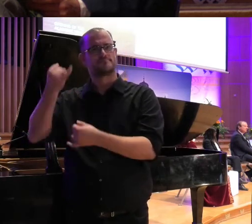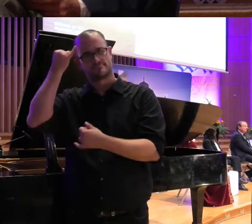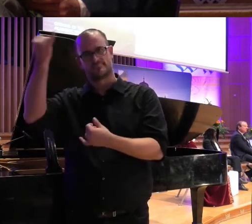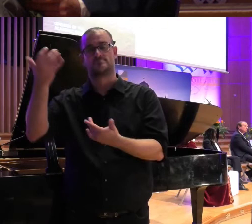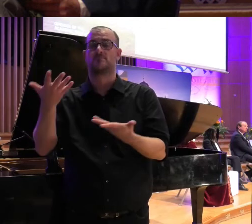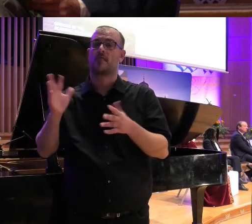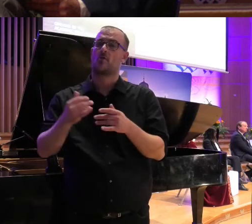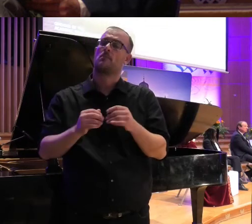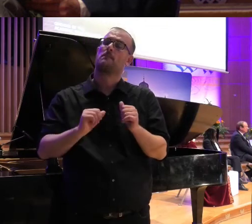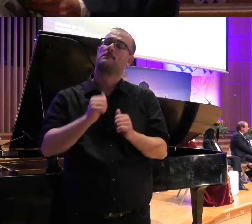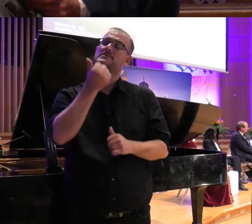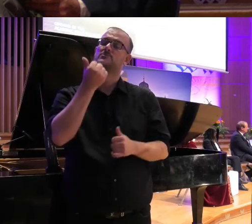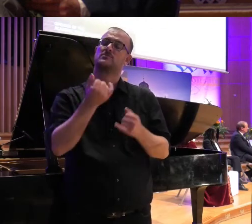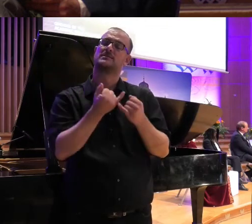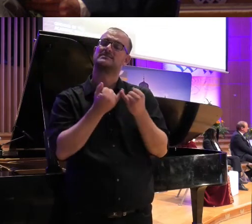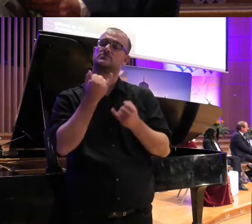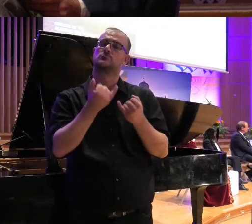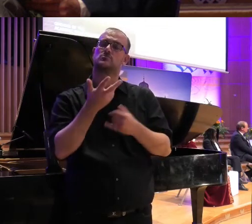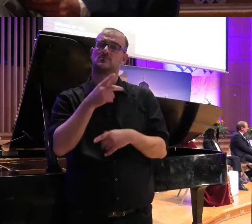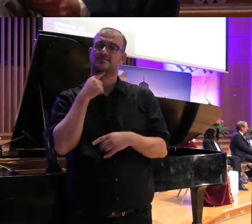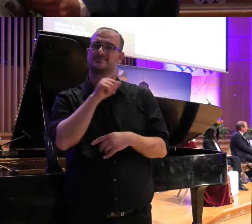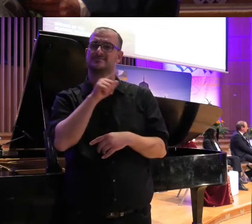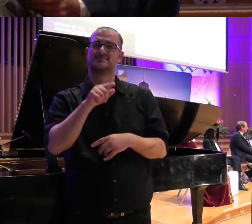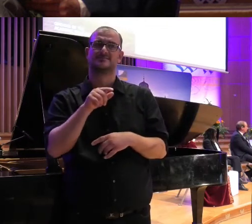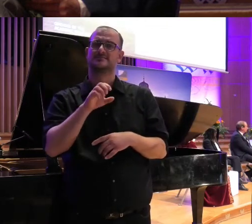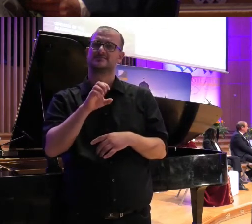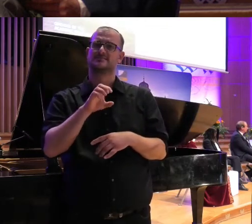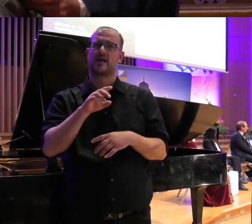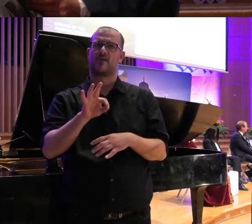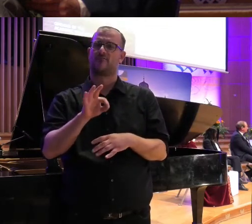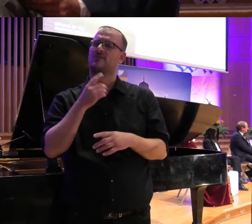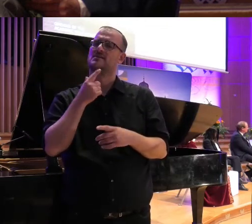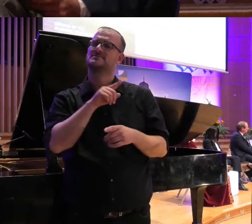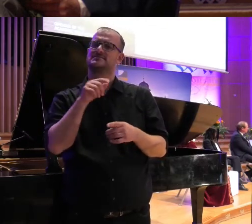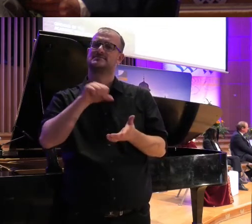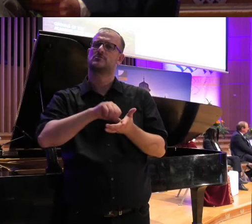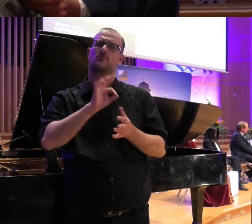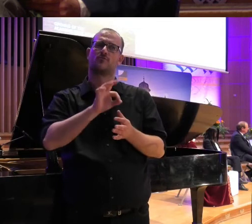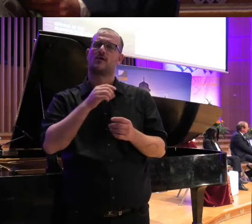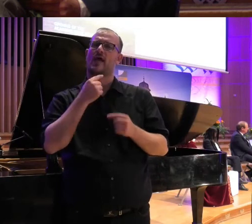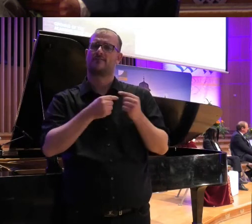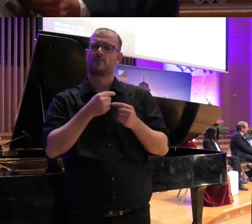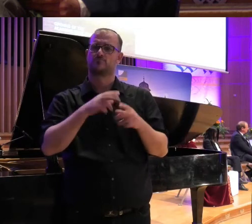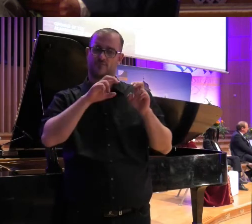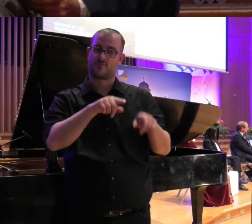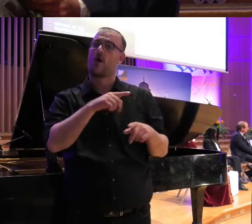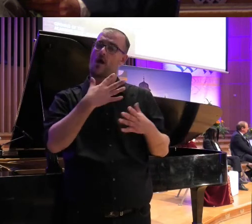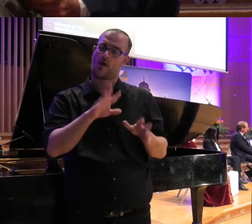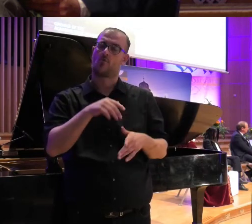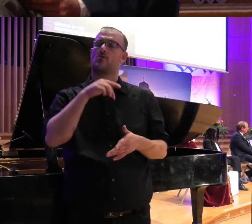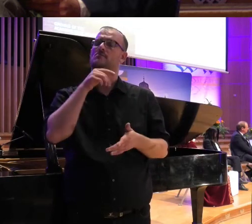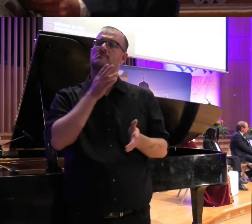besonderes Institut zu nennen, ist das CEF, das Zentrum für Entwicklungsforschung, wo also auch interdisziplinär gearbeitet